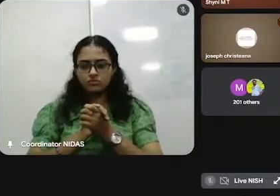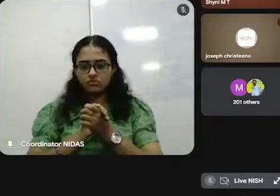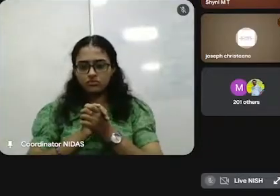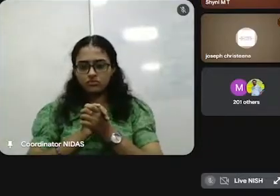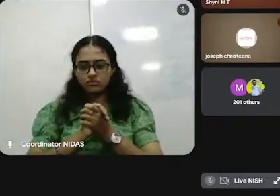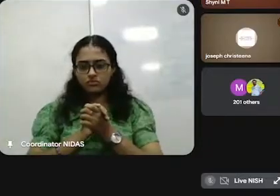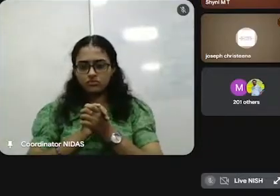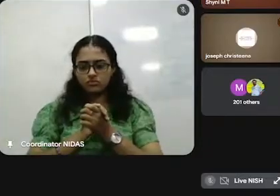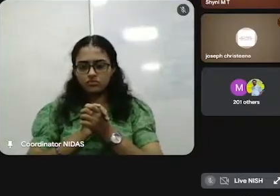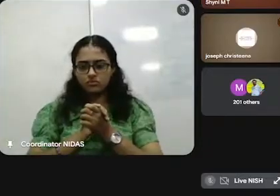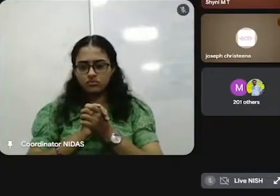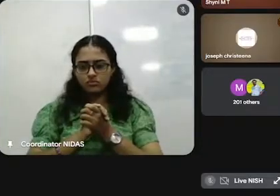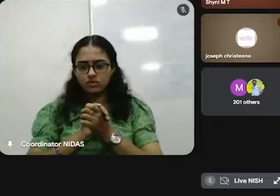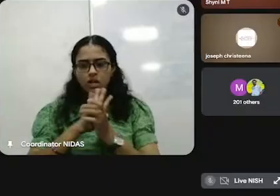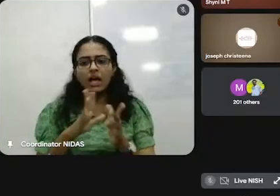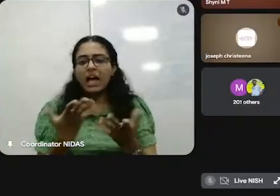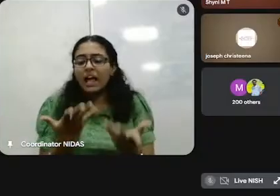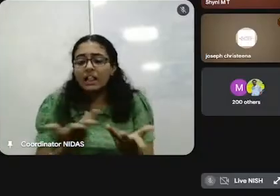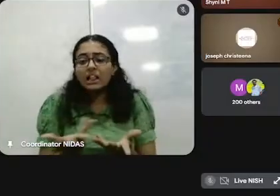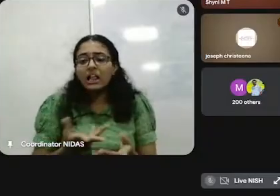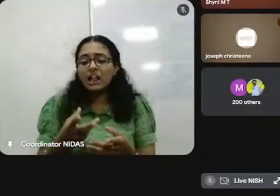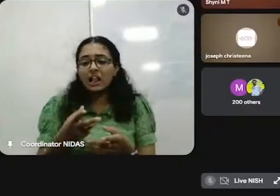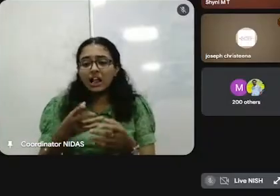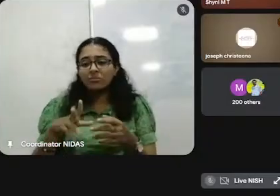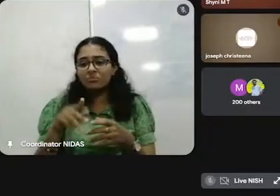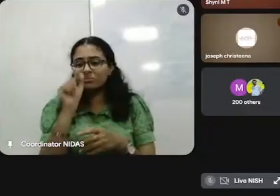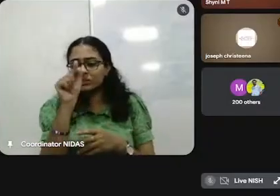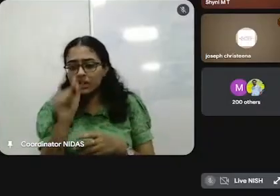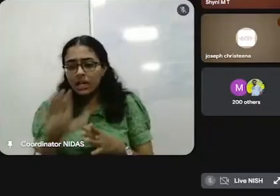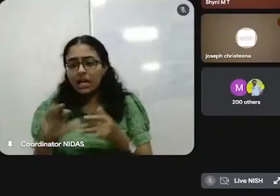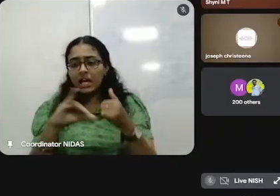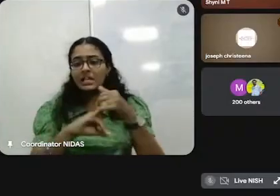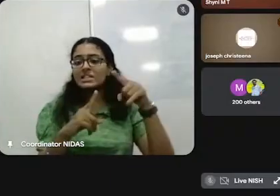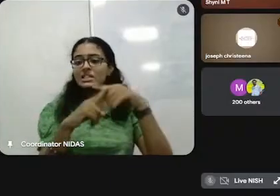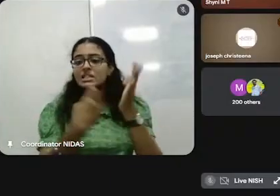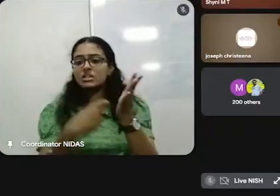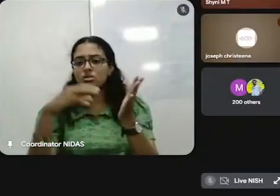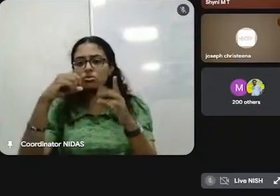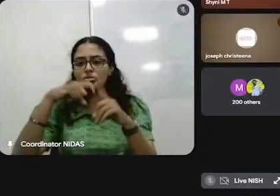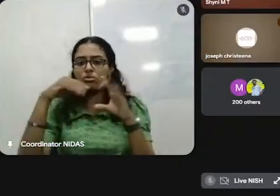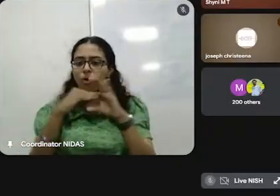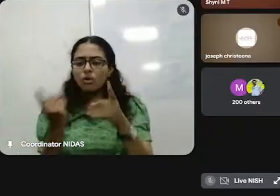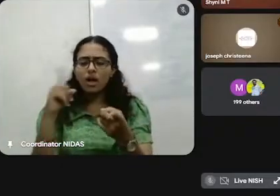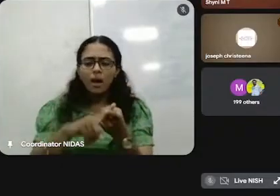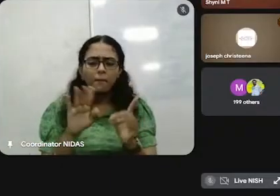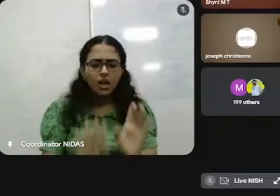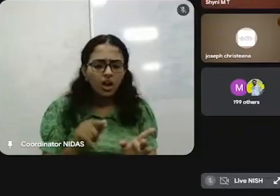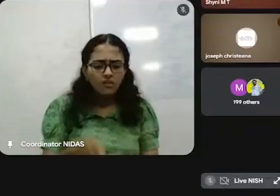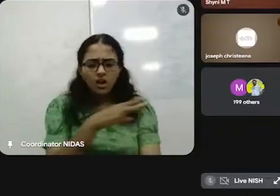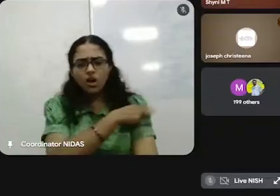എന്തൊക്കെ ഒരു ലക്ഷണങ്ങളാണ് സാധാരണ നമുക്ക് മനസ്സിലാക്കാൻ സാധിക്കുന്നത്? സ്ട്രോക്ക് ആയിരിക്കാം ഇതൊന്നും. അതായത് ഇപ്പോൾ സ്ട്രോക്ക് വന്ന് നമ്മൾ